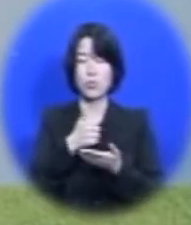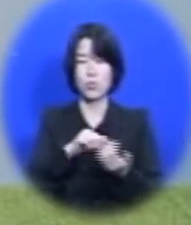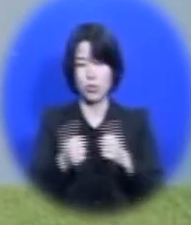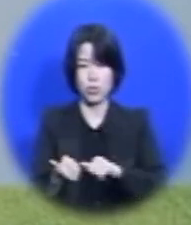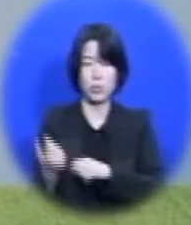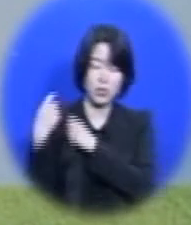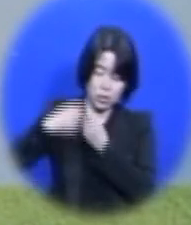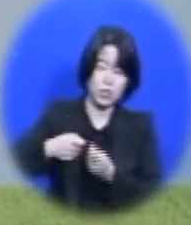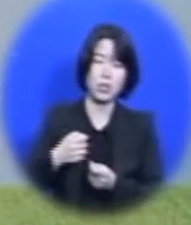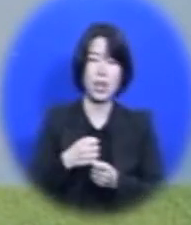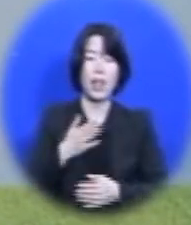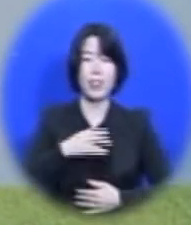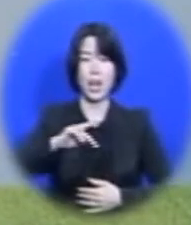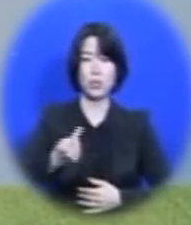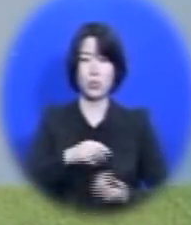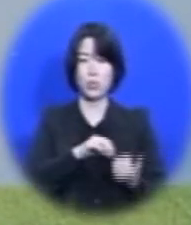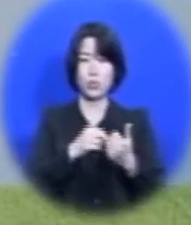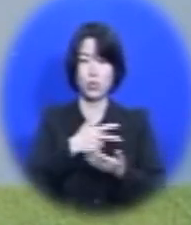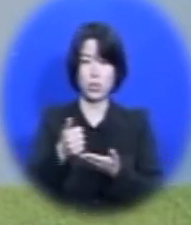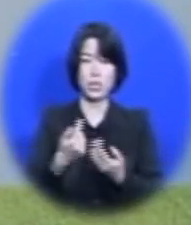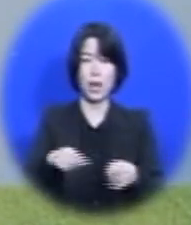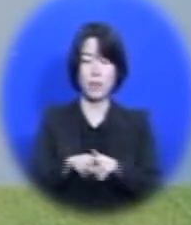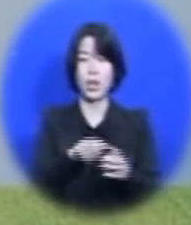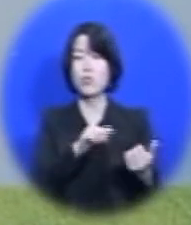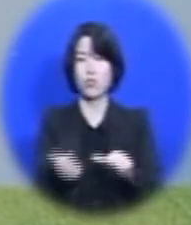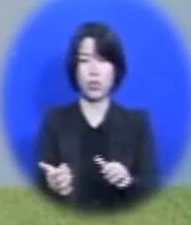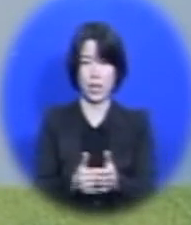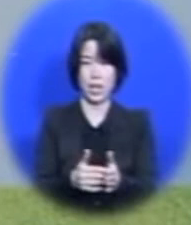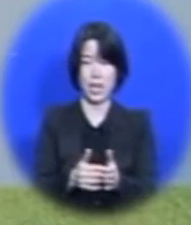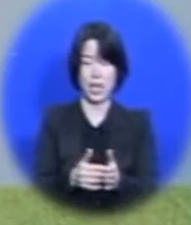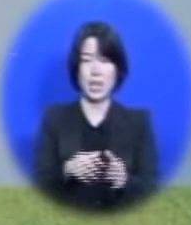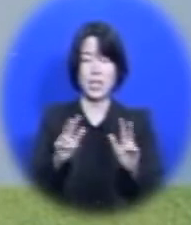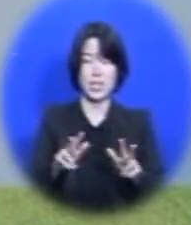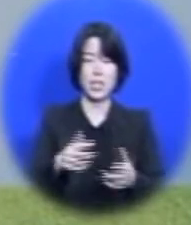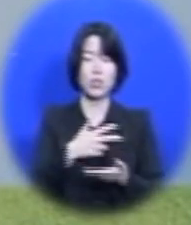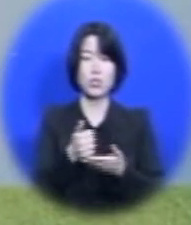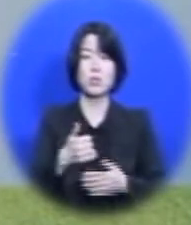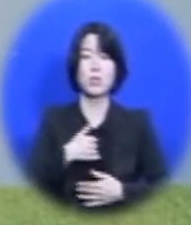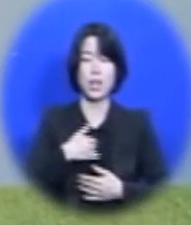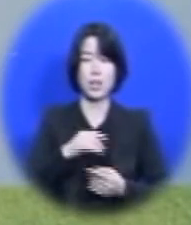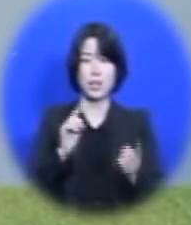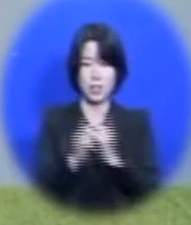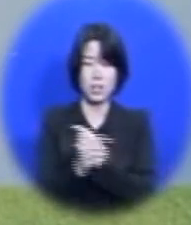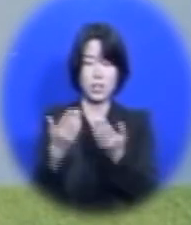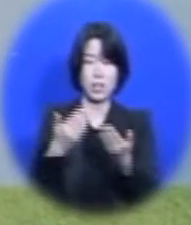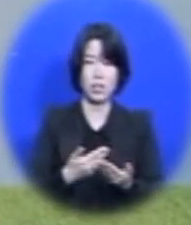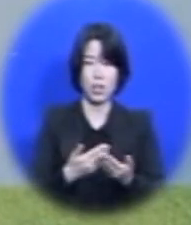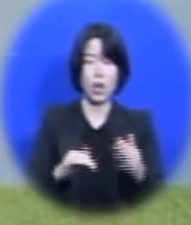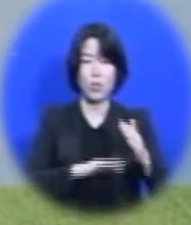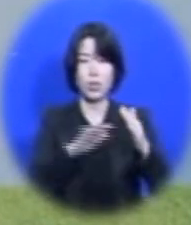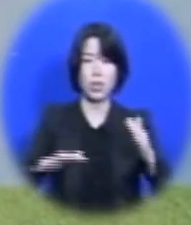짊어지겠습니다. 나도 주님과 함께 죽었습니다. 제 주님이 나를 통해 일하소서. 우리의